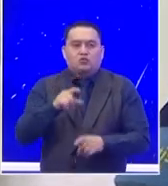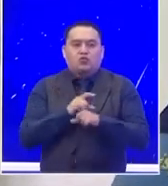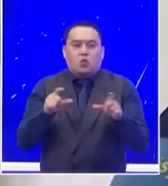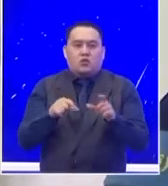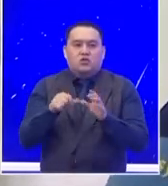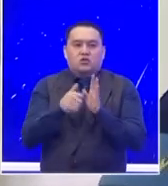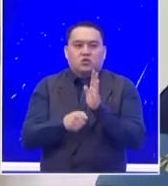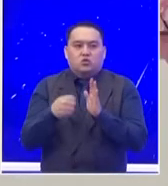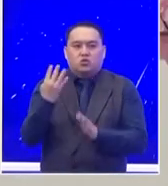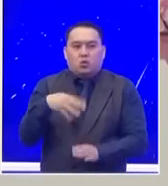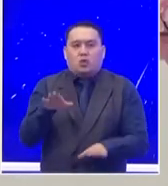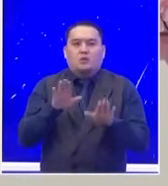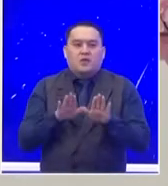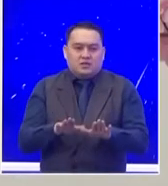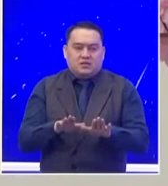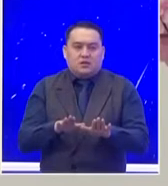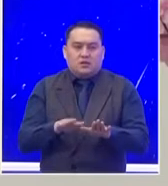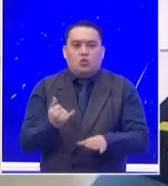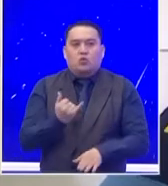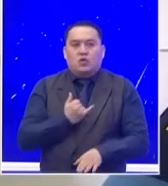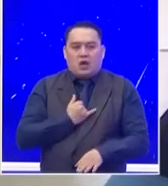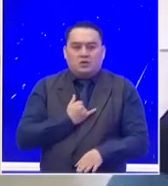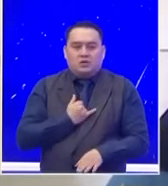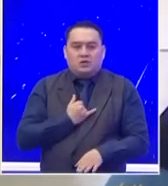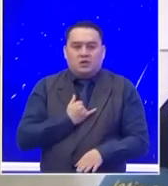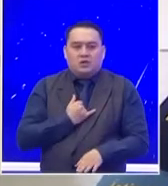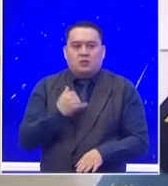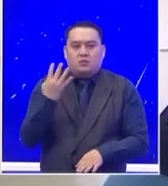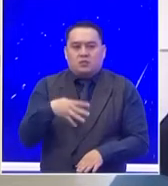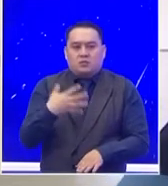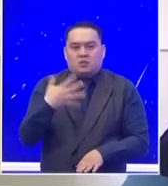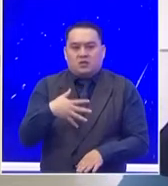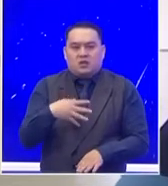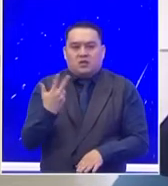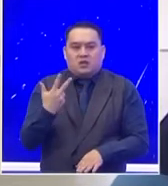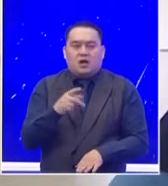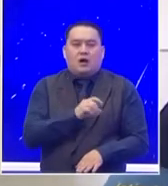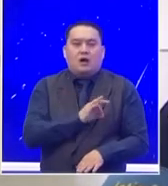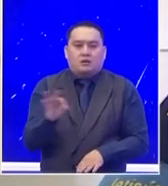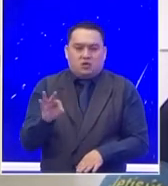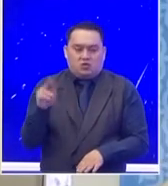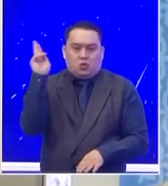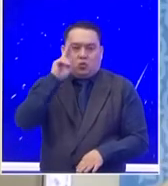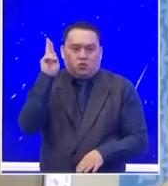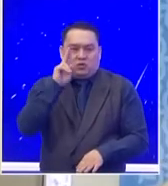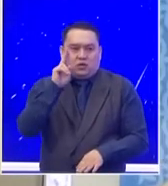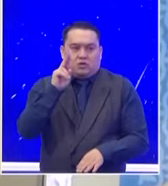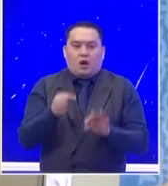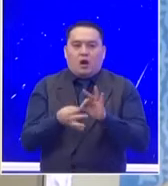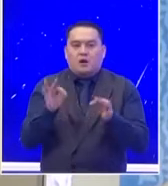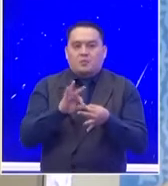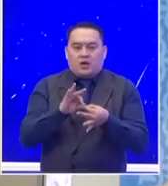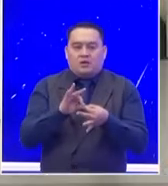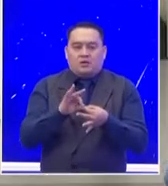на 640 мест. И у нас 53 отличников на сегодняшний день. Они на олимпиадах,